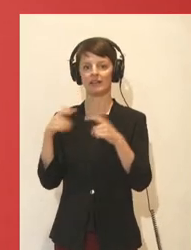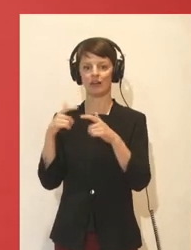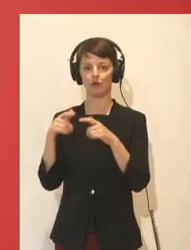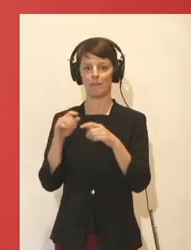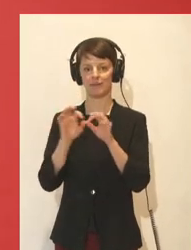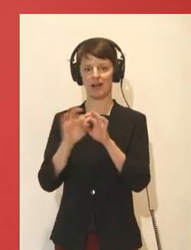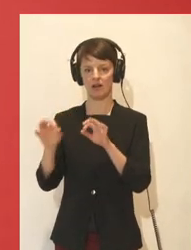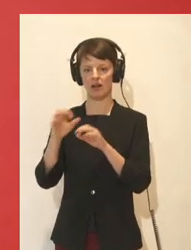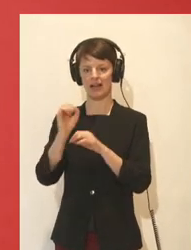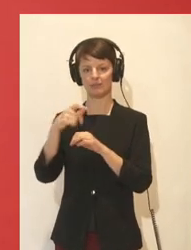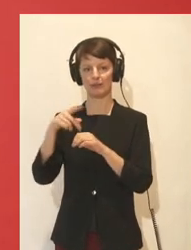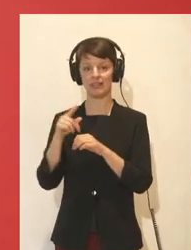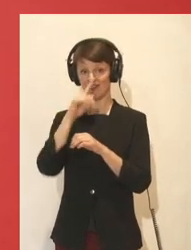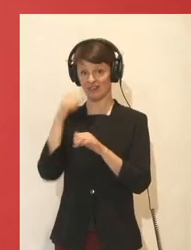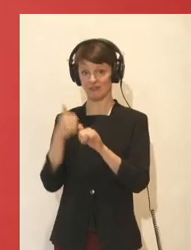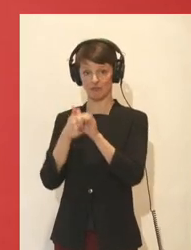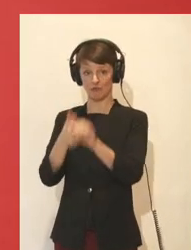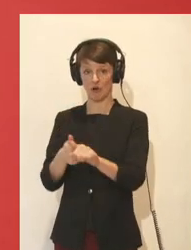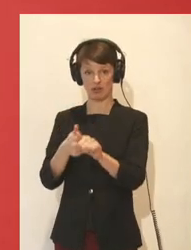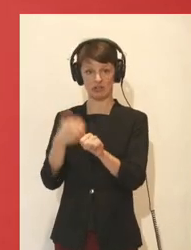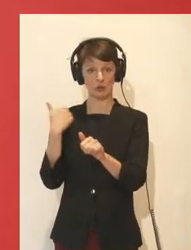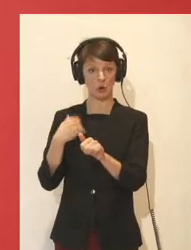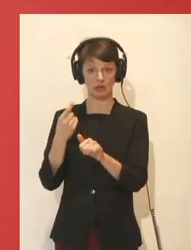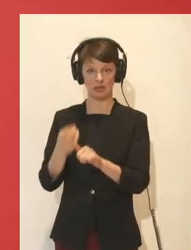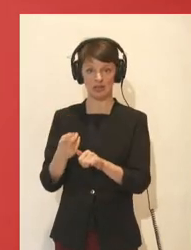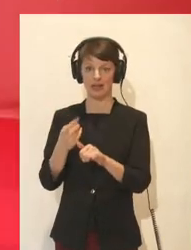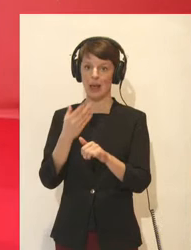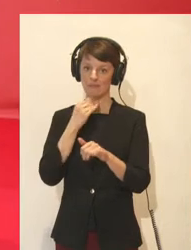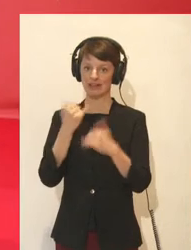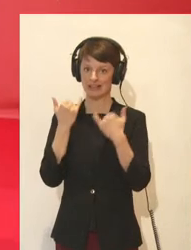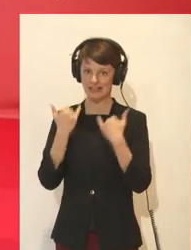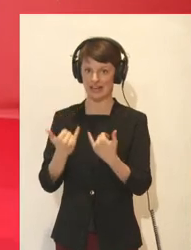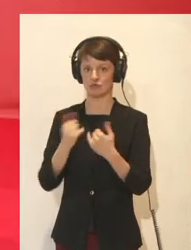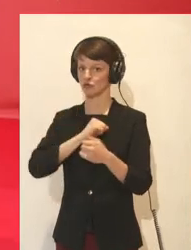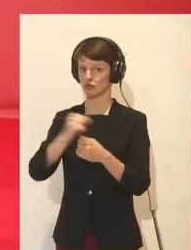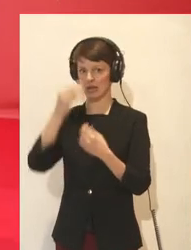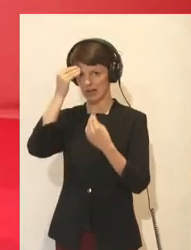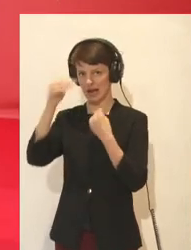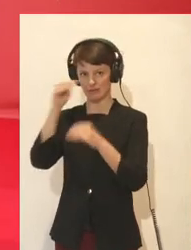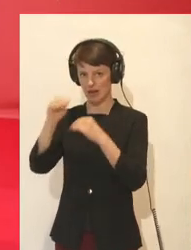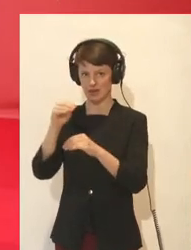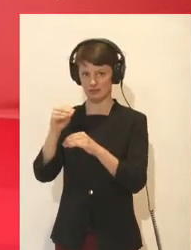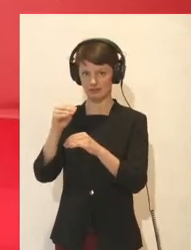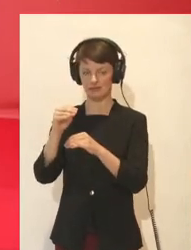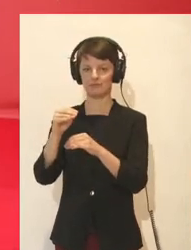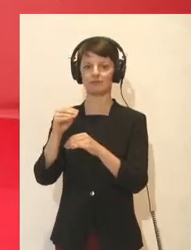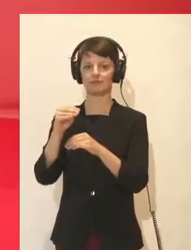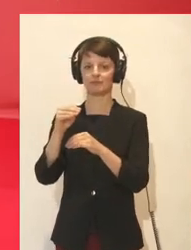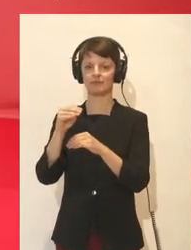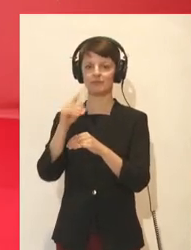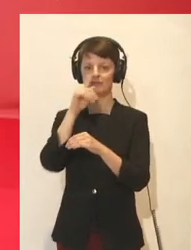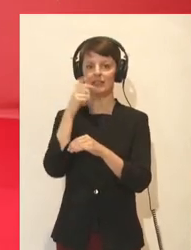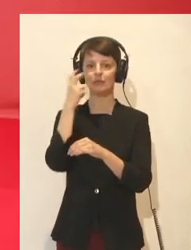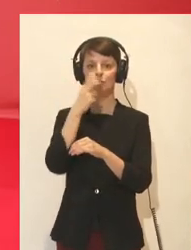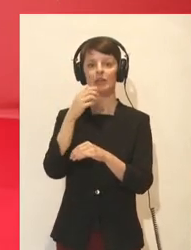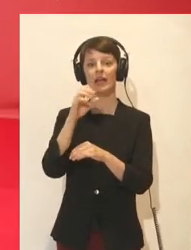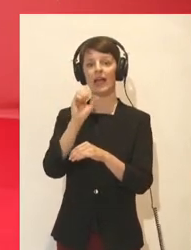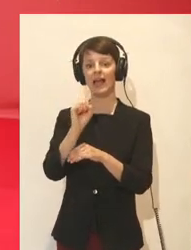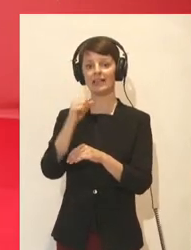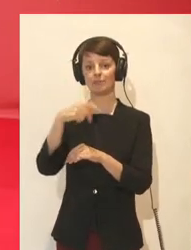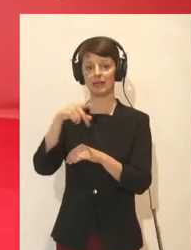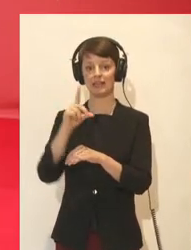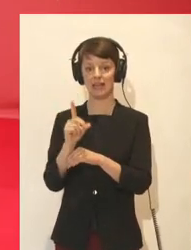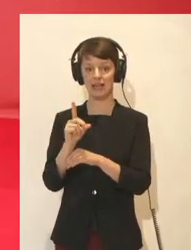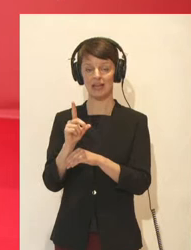wenn ihr dem noch nicht folgt dann solltet ihr das jetzt dringend nachholen ich sage es einmal das ist wenn ihr sucht nach spd der